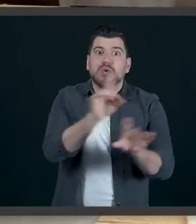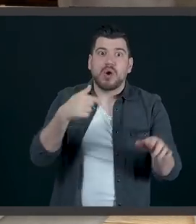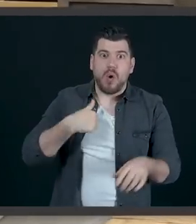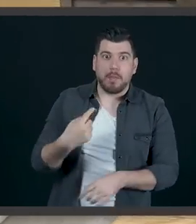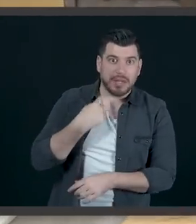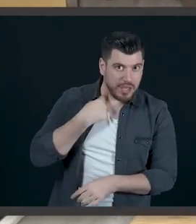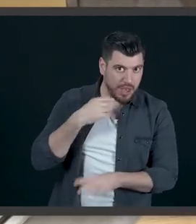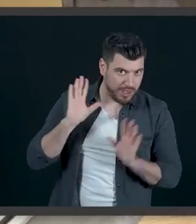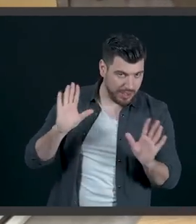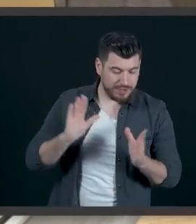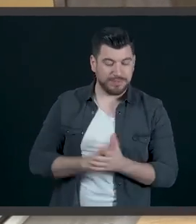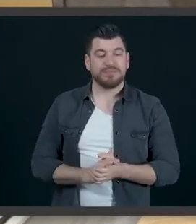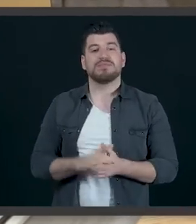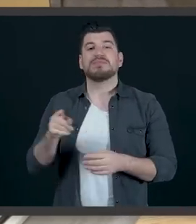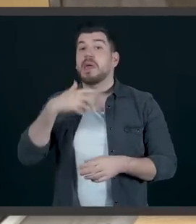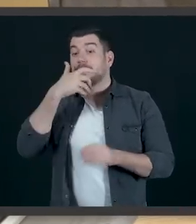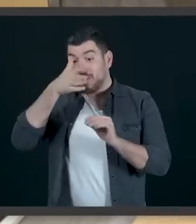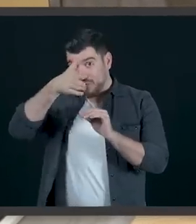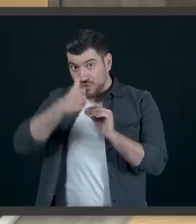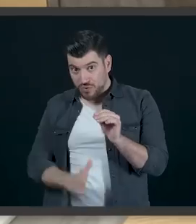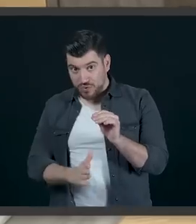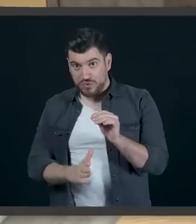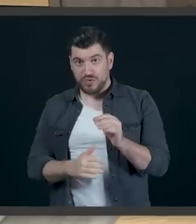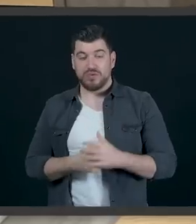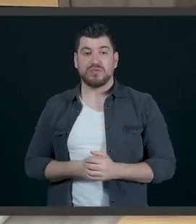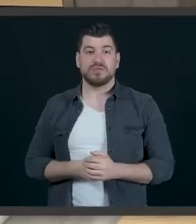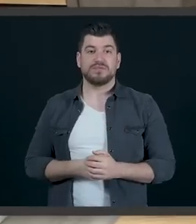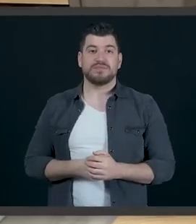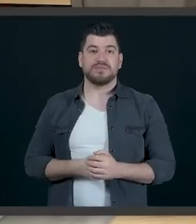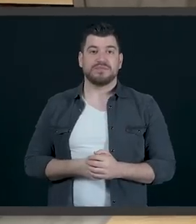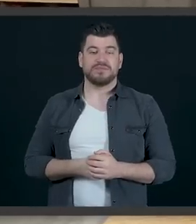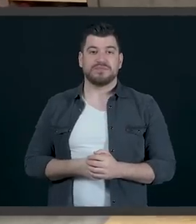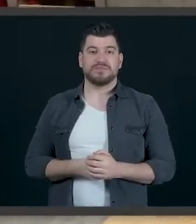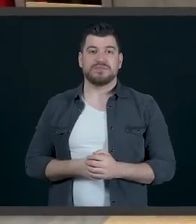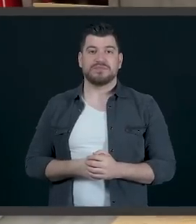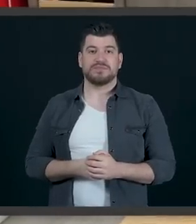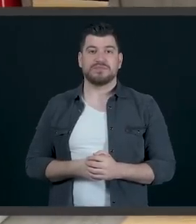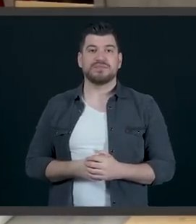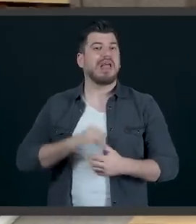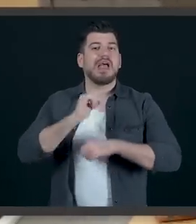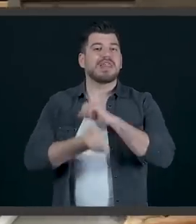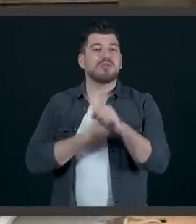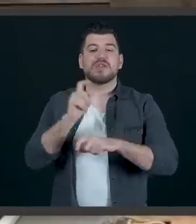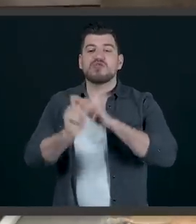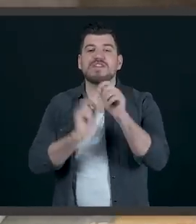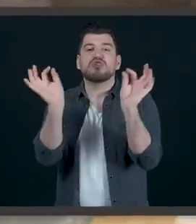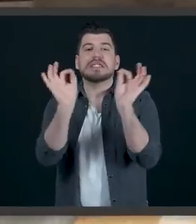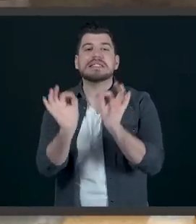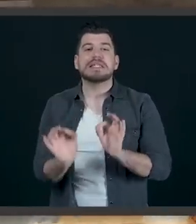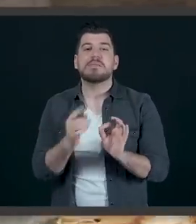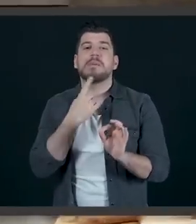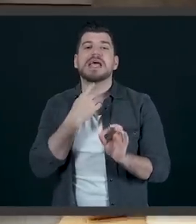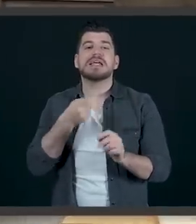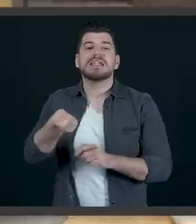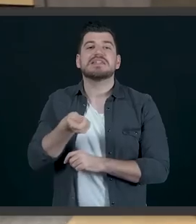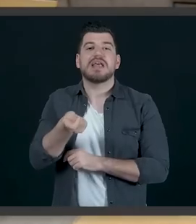πέτυχε. Θα κόψω ένα μιλαράκι εδώ πέρα, μόνο τη μέση. Εδώ. Και θα προσπαθήσω να κάνω σχηματάκι με την άχνη